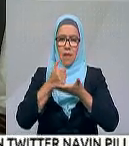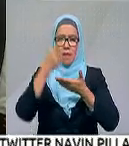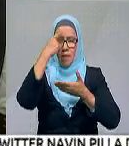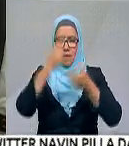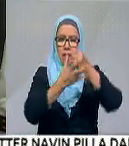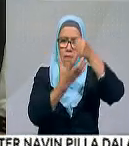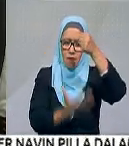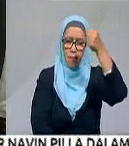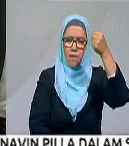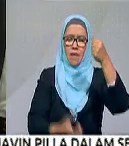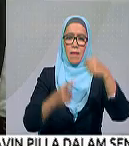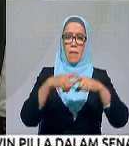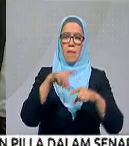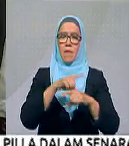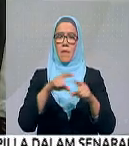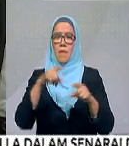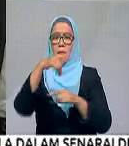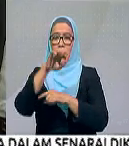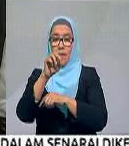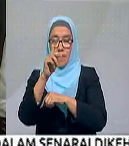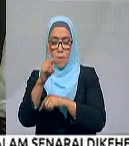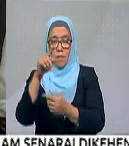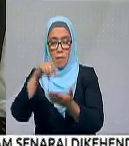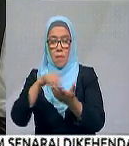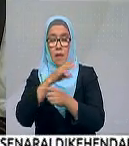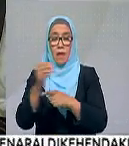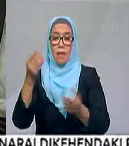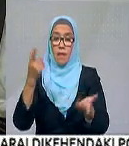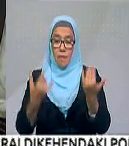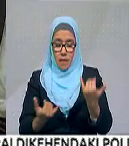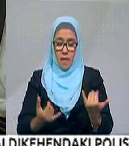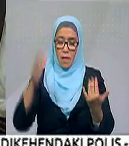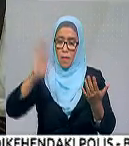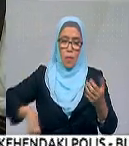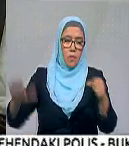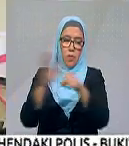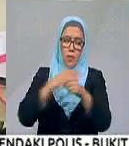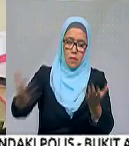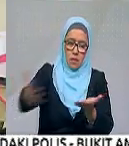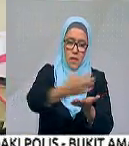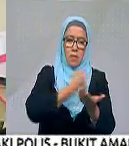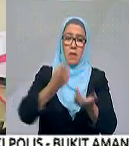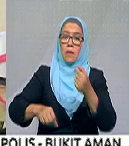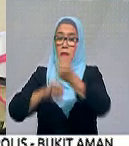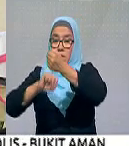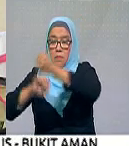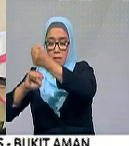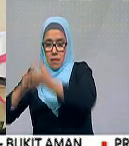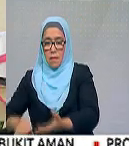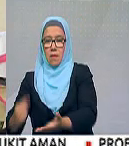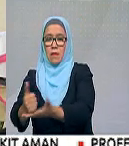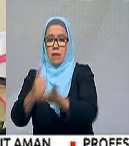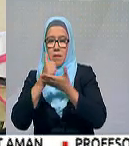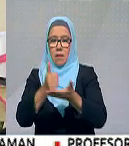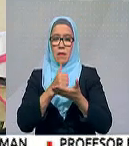ni belum cukup untuk mengumpul dana. Jadi mungkin boleh datang ramai-ramai, insyaAllah. Terharu dengan usaha yang dilakukan